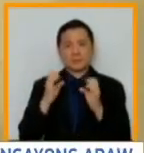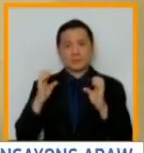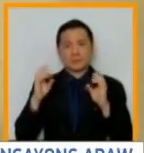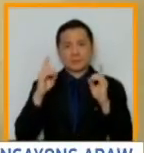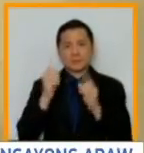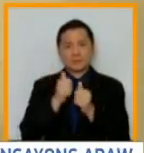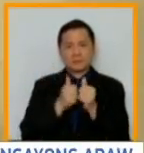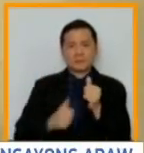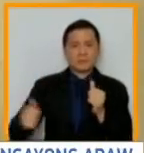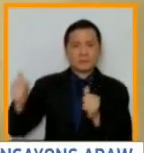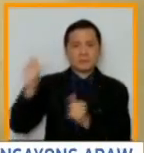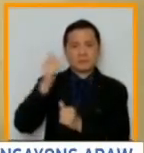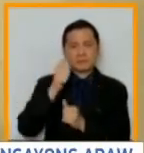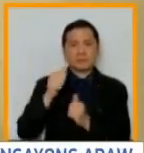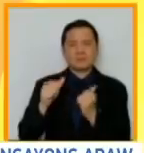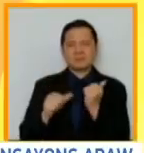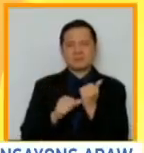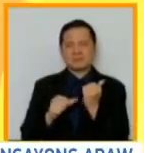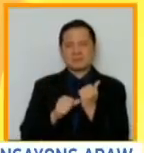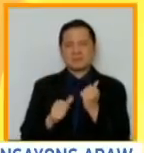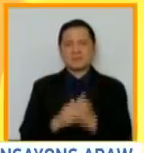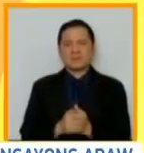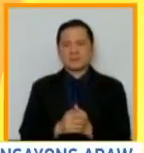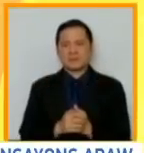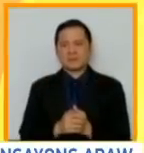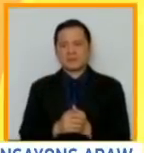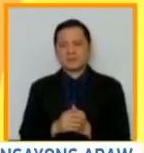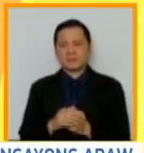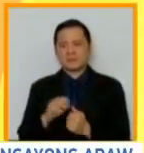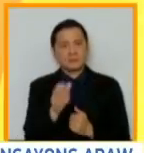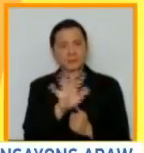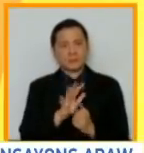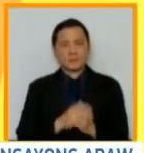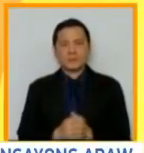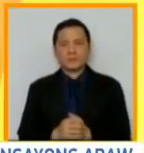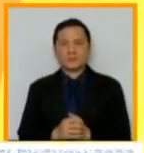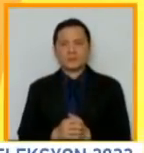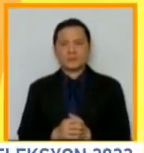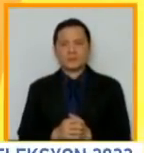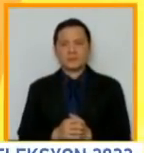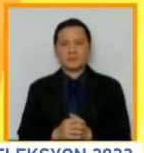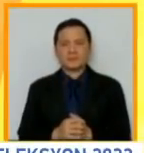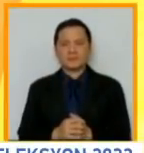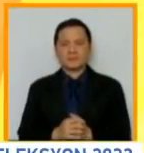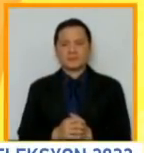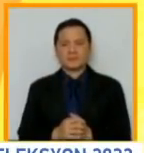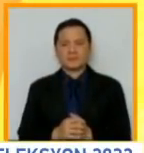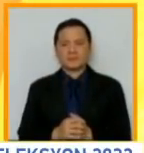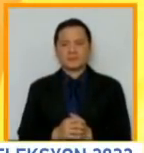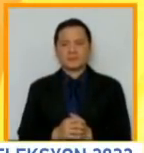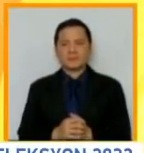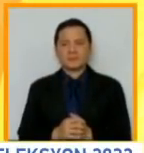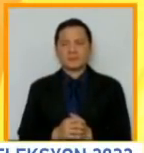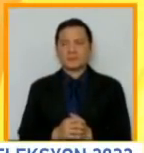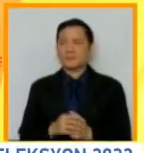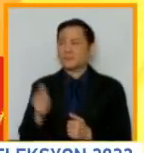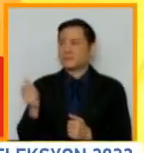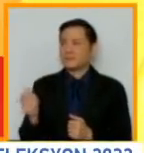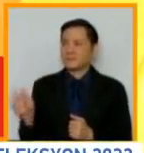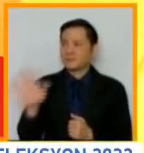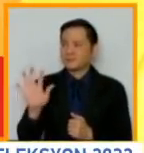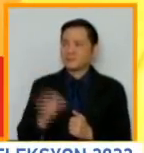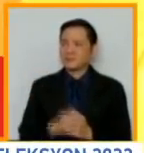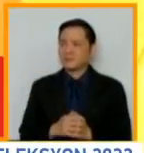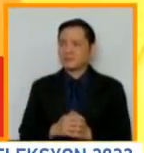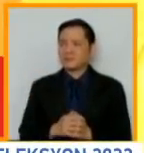Assistant Secretary Malcolm Garba. Magandang umaga po sa inyo. Si Connie Season po ito. Magandang umaga, Connie, at magandang umaga sa